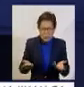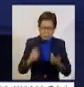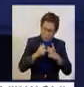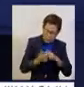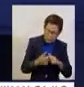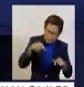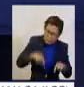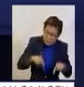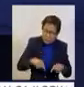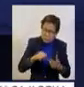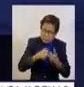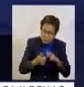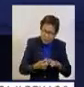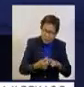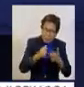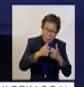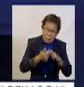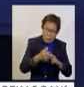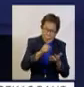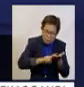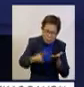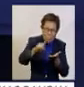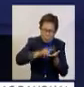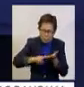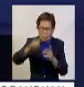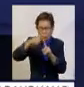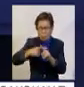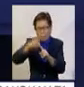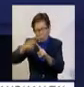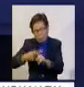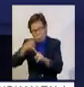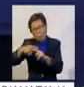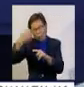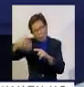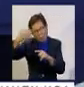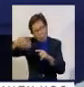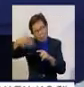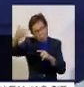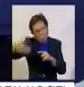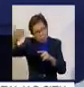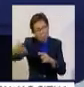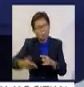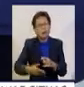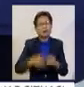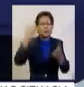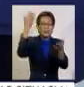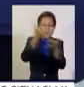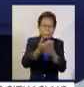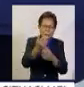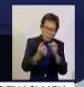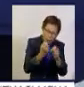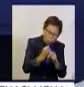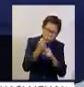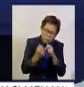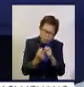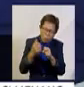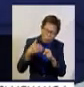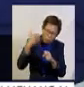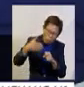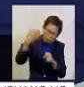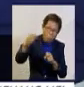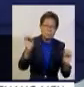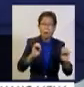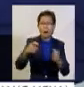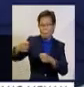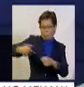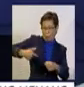masalahnya daripada minggu ke minggu, bulan ke bulan, tahun ke tahun, hingga masuk ke tahun ke tahun. Jadi masih tidak